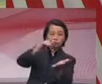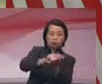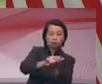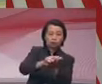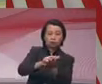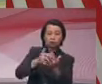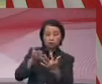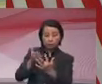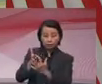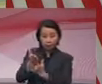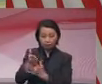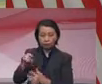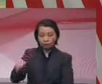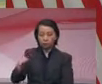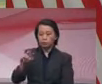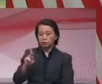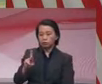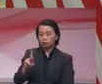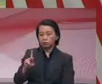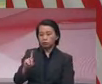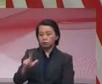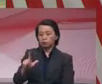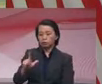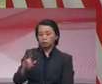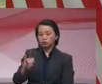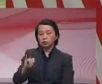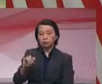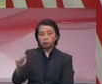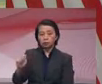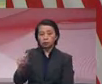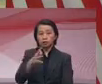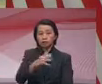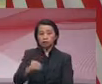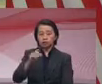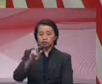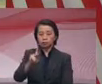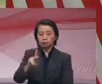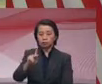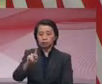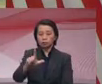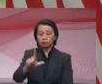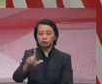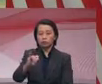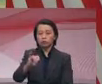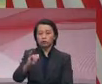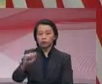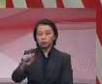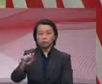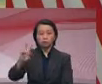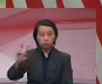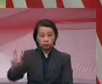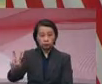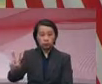melalui lapangan terbang antarabangsa KLIA dan KLIA2.